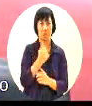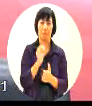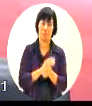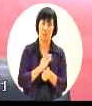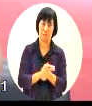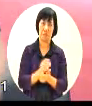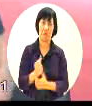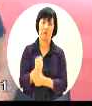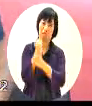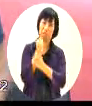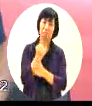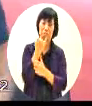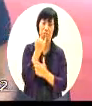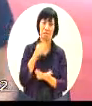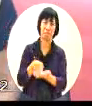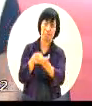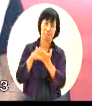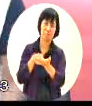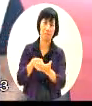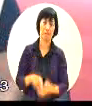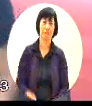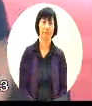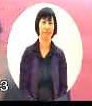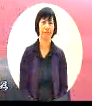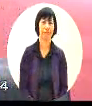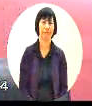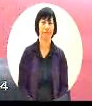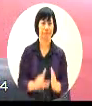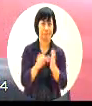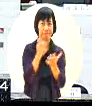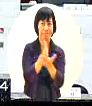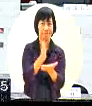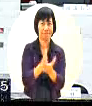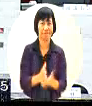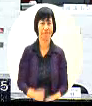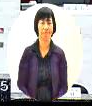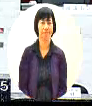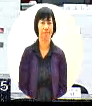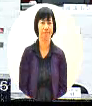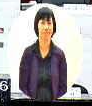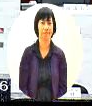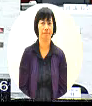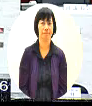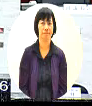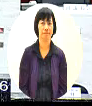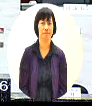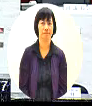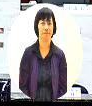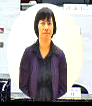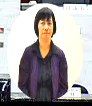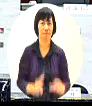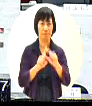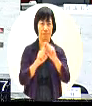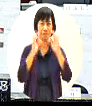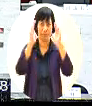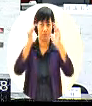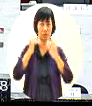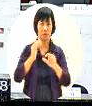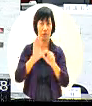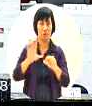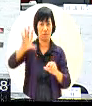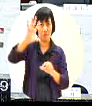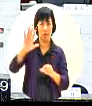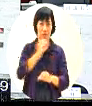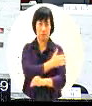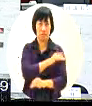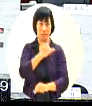者，好、哦，谢谢，好局长，谢谢。 啊，时间先暂停一下哈。哦，现在有那个中正高中陈